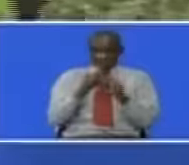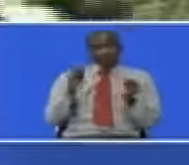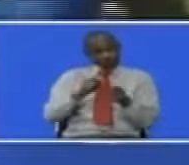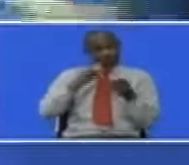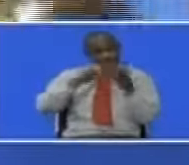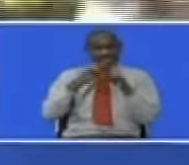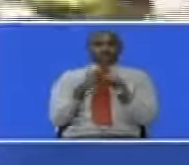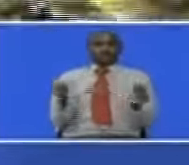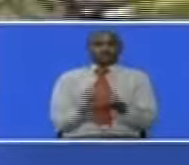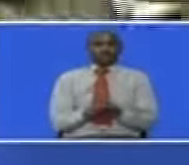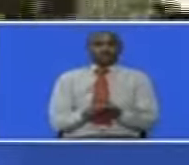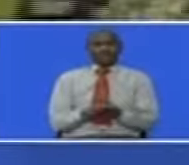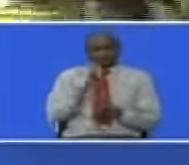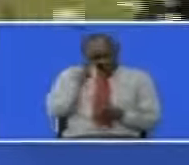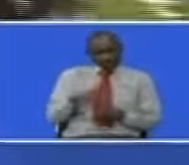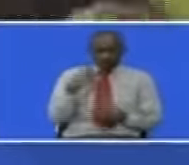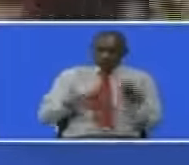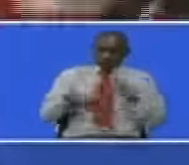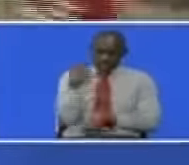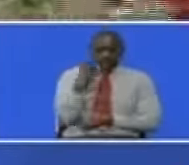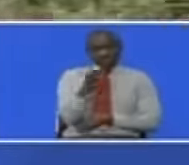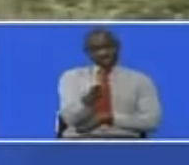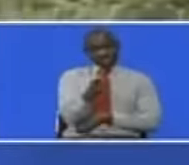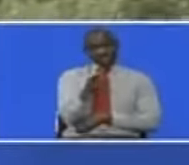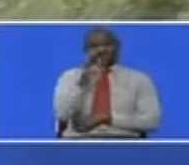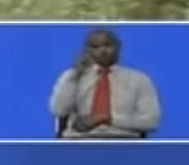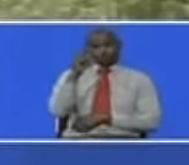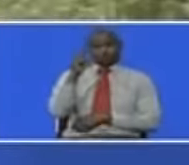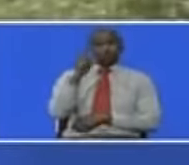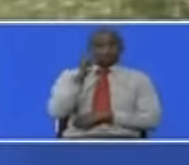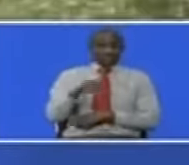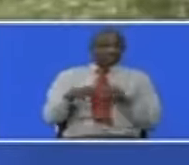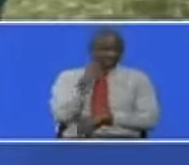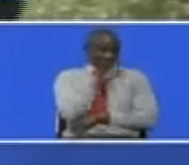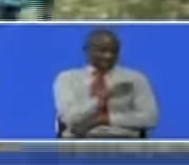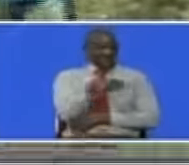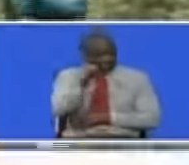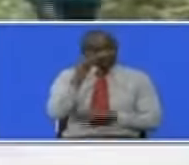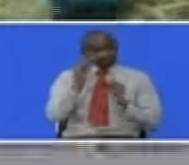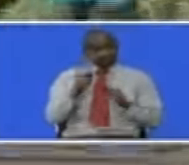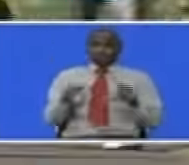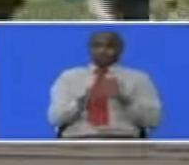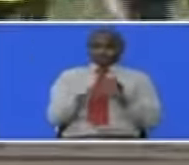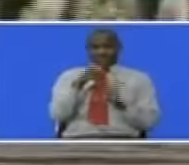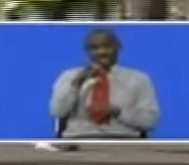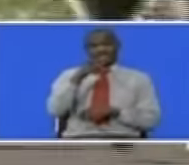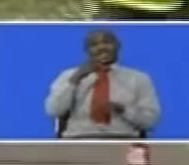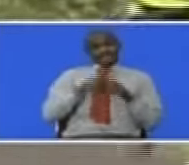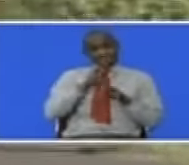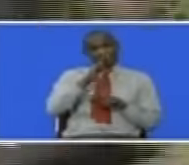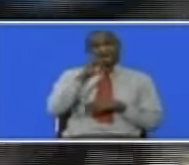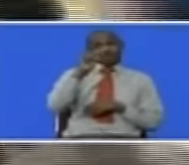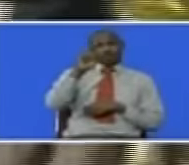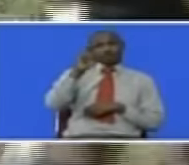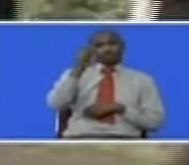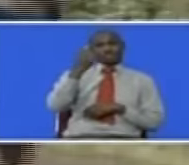standardized. Ushindi wa mbio za mwaka wa 2011 wa Boston, Geoffrey Mutai, ni moja wapo wa wanariadha ambao wamenawiri duniani baada ya kushiriki mbio